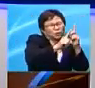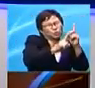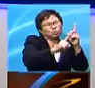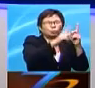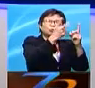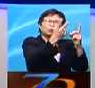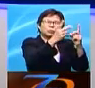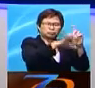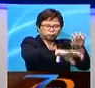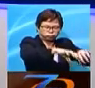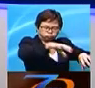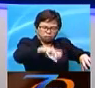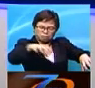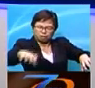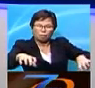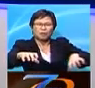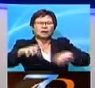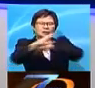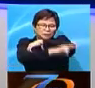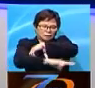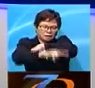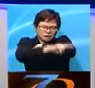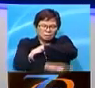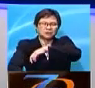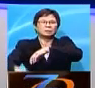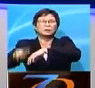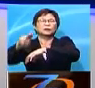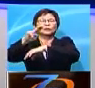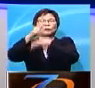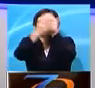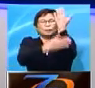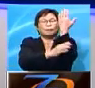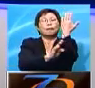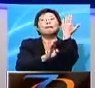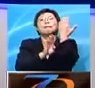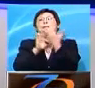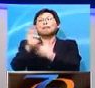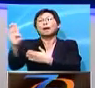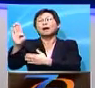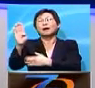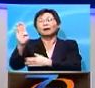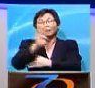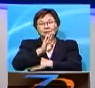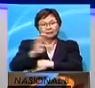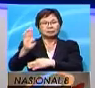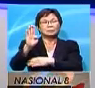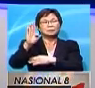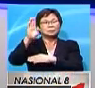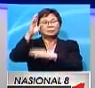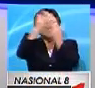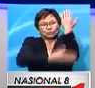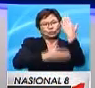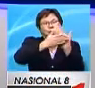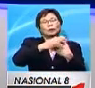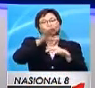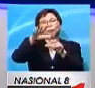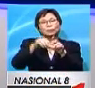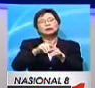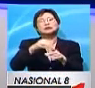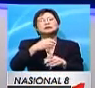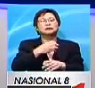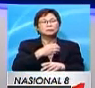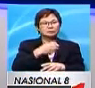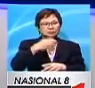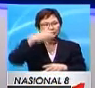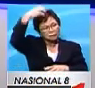tempat di kawasan pantai negeri-negeri di pantai barat Semenanjung termasuk Selangor dan perak pusat operasi Cuaca dan geofizik